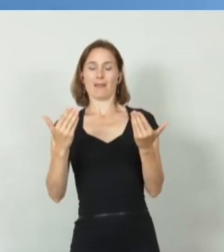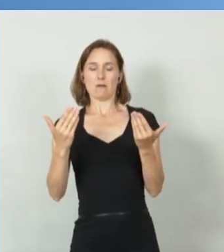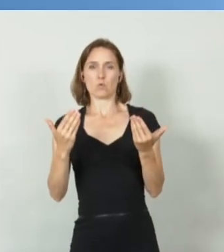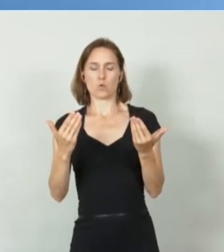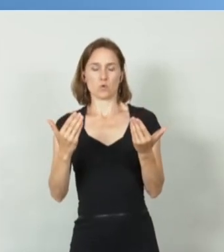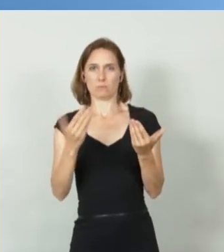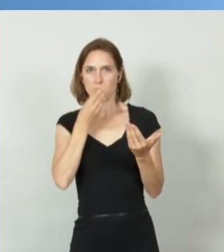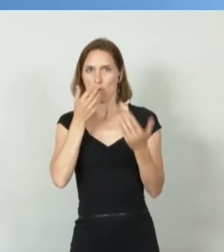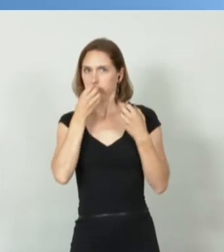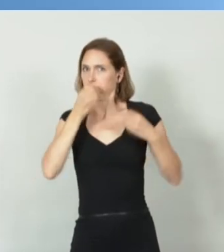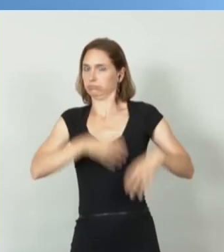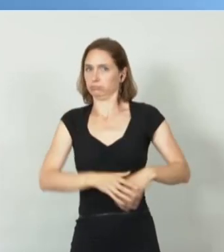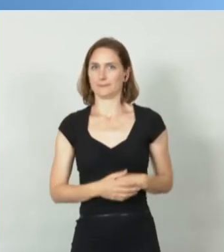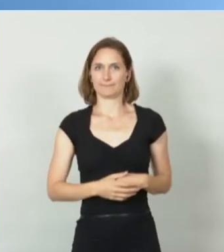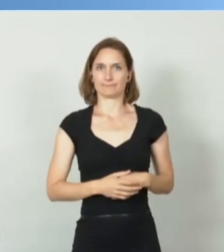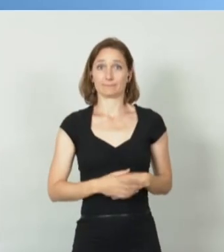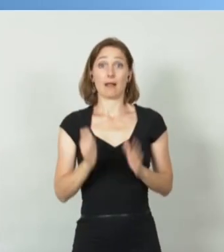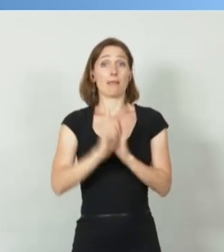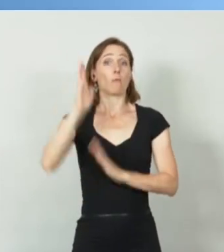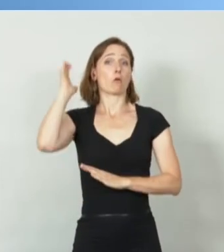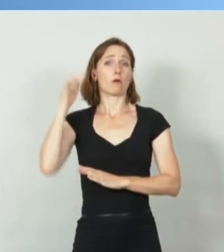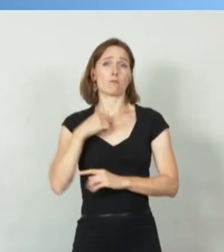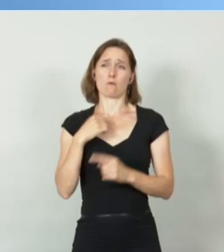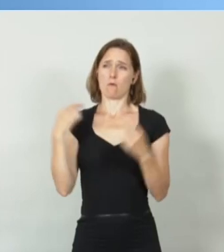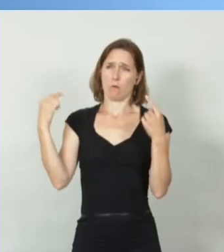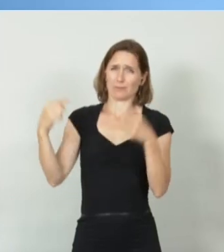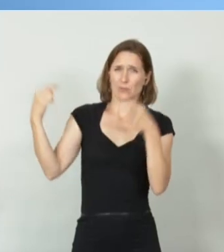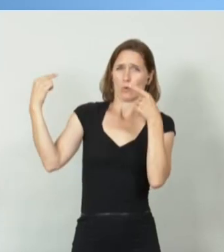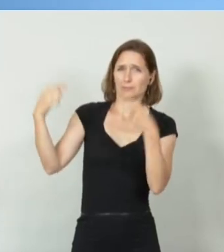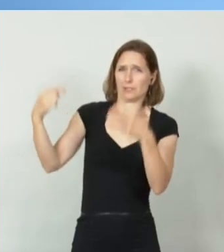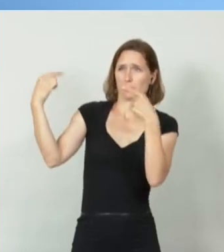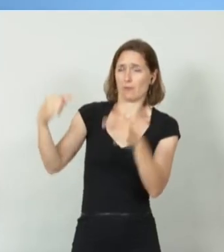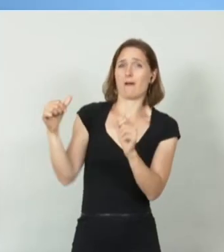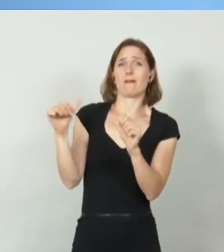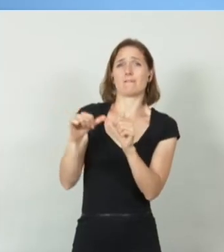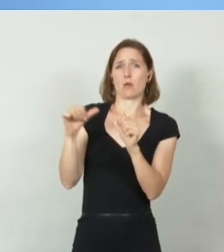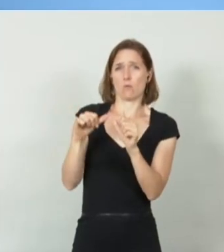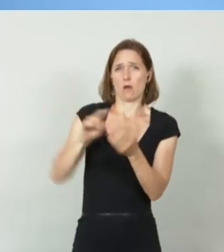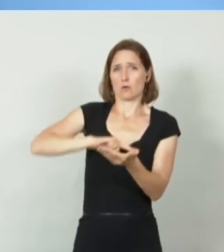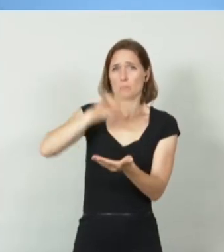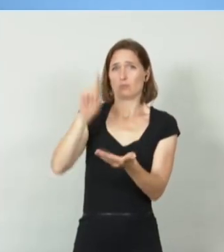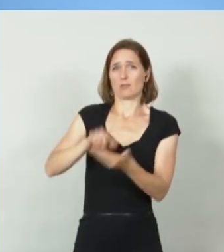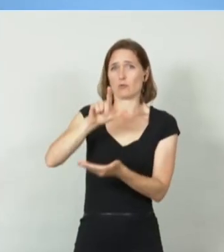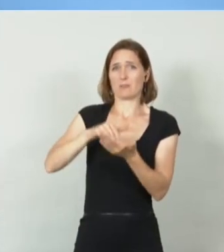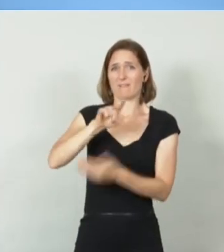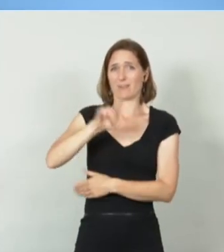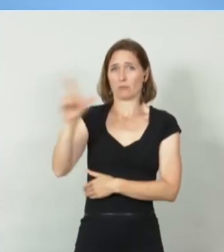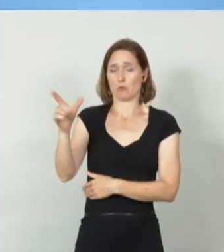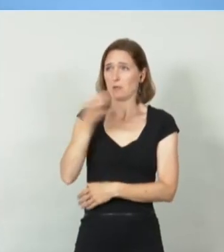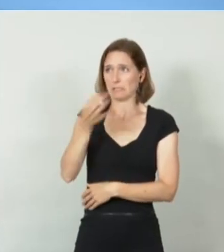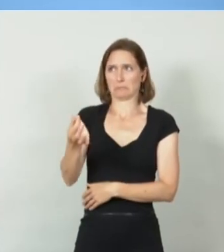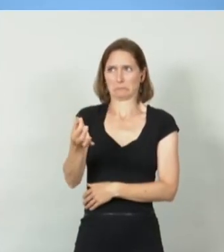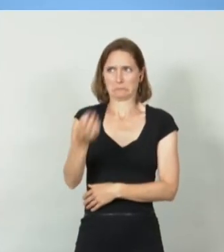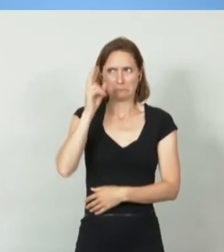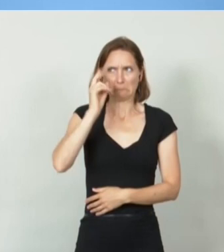toutes vos oppositions de l'époque on dénoncé un budget 2022 un sincère vous